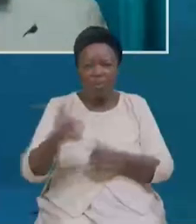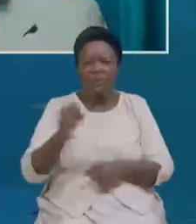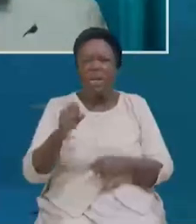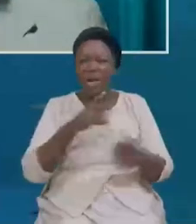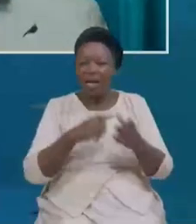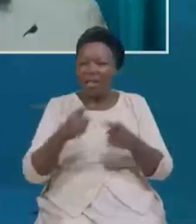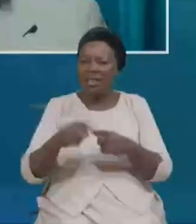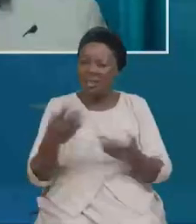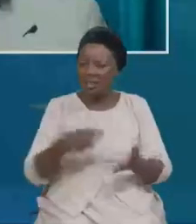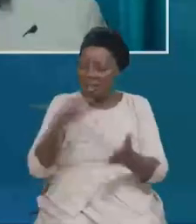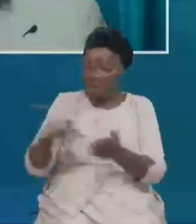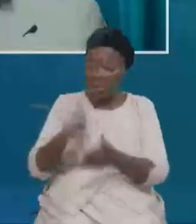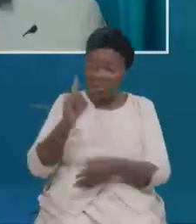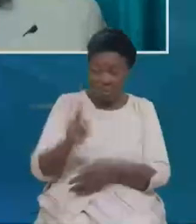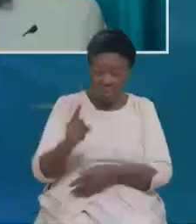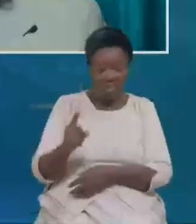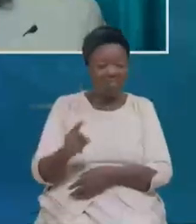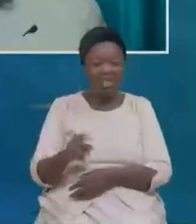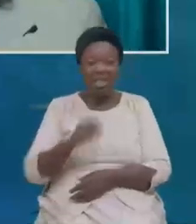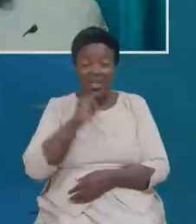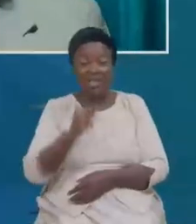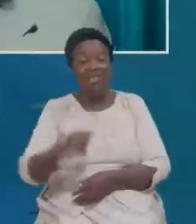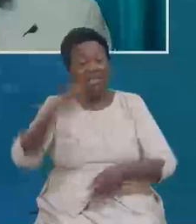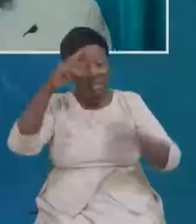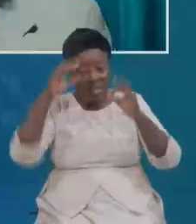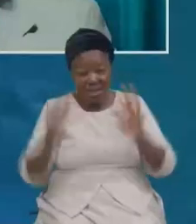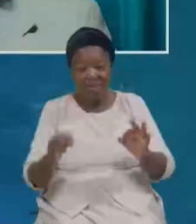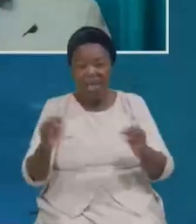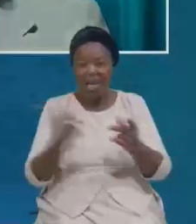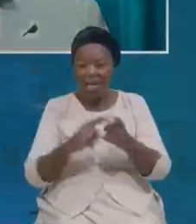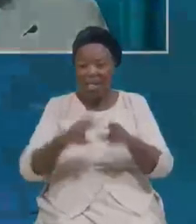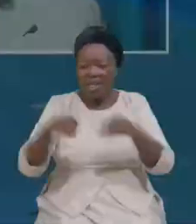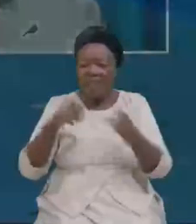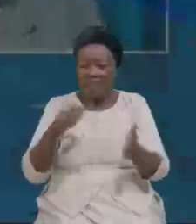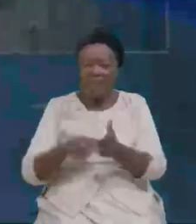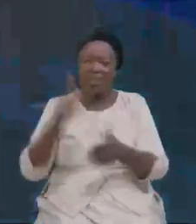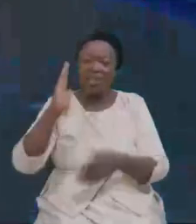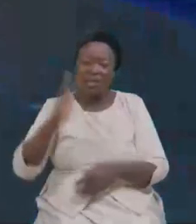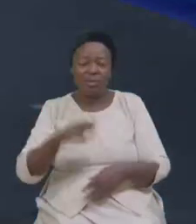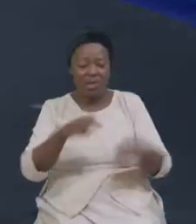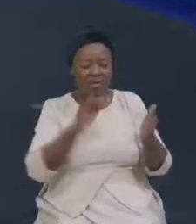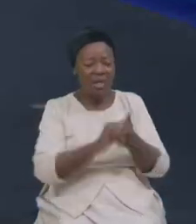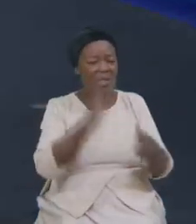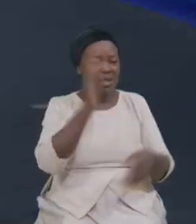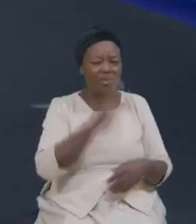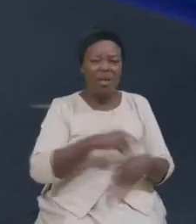Ceci-là, c'est réglé. Et on donnait de mauvais témoignages. On a vaincu ceci-là, on a vaincu cela, on a vaincu cela.